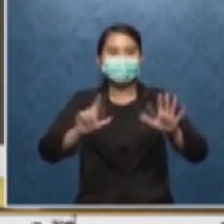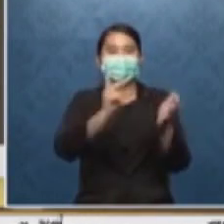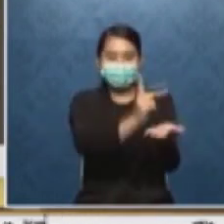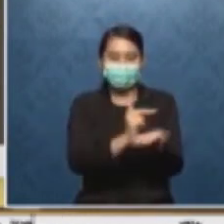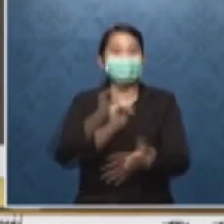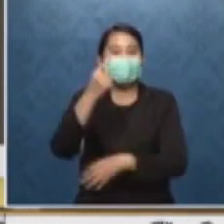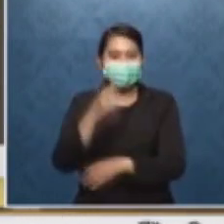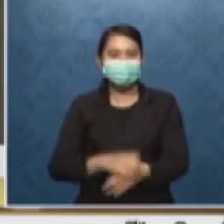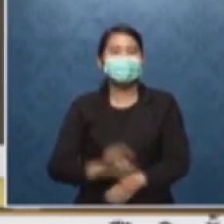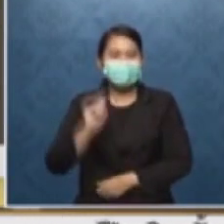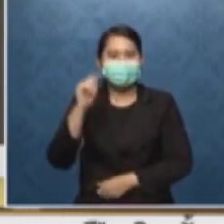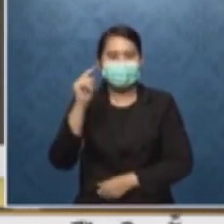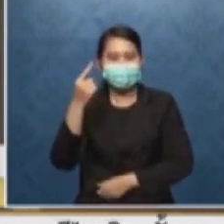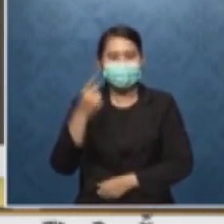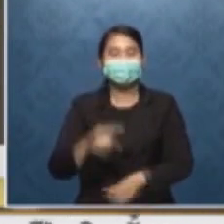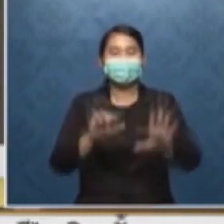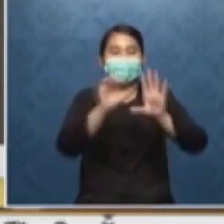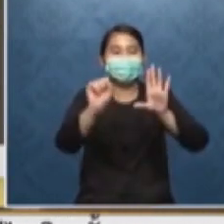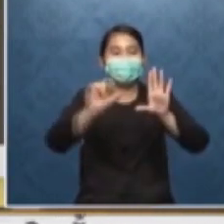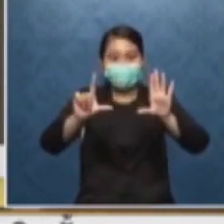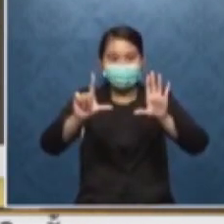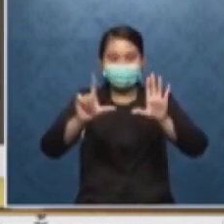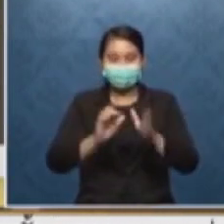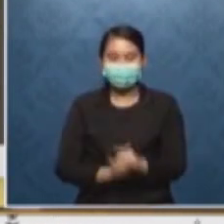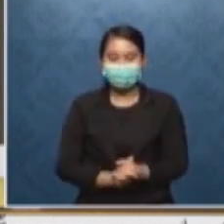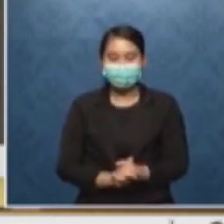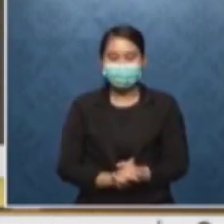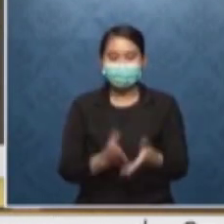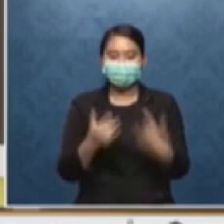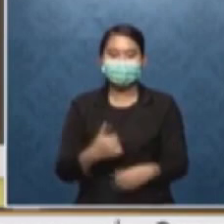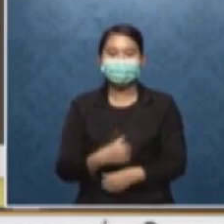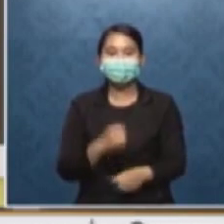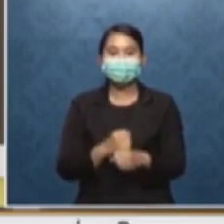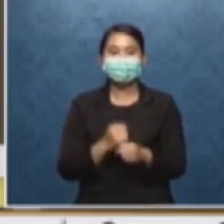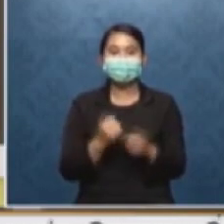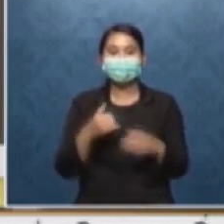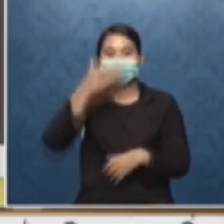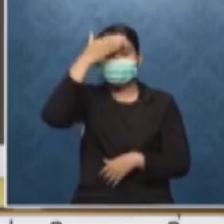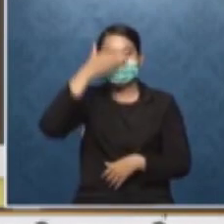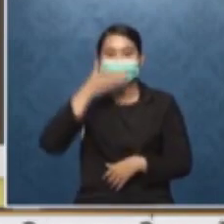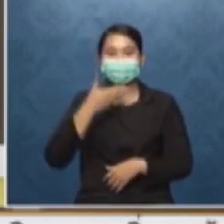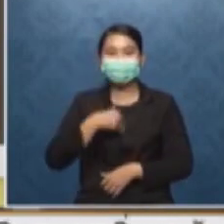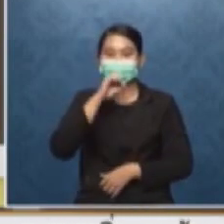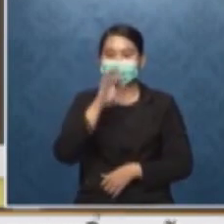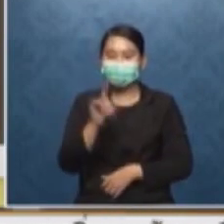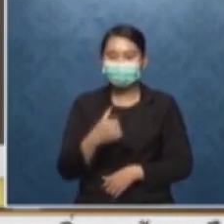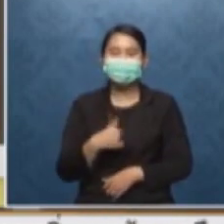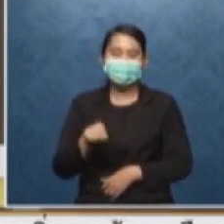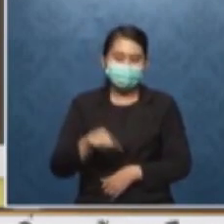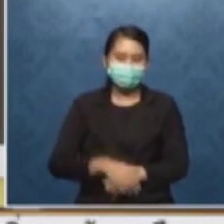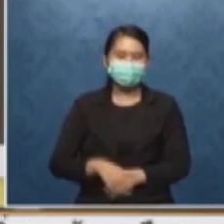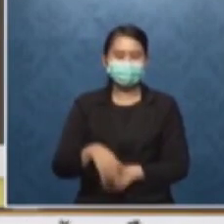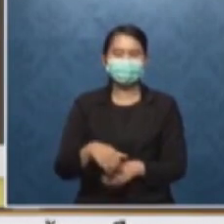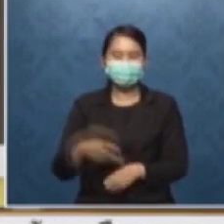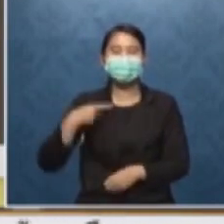กันทั่วไปบอกขอแก้มือหน่อยขออีก 5แสนล้านแล้วก็ทำหน้าตาซื่อๆใสๆแล้วก็มาเล่าว่าพี่น้องประชาชนจะได้